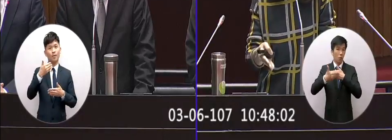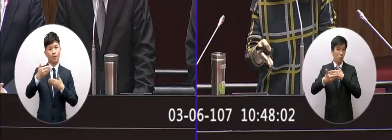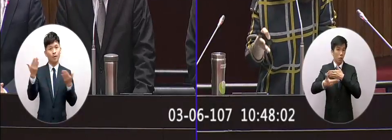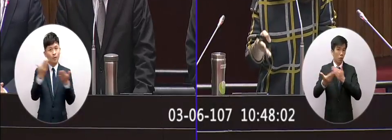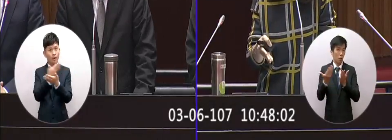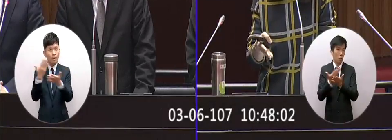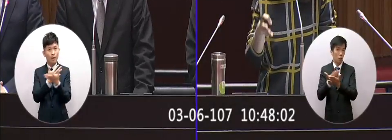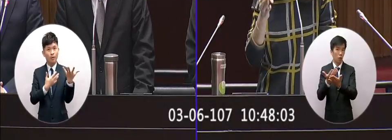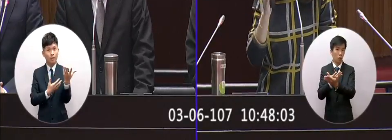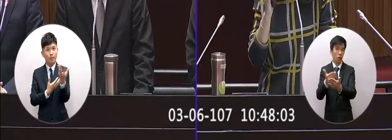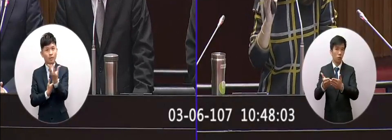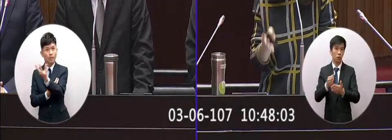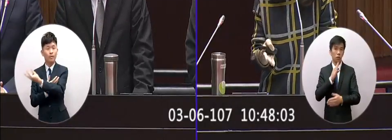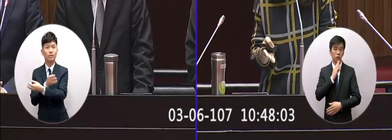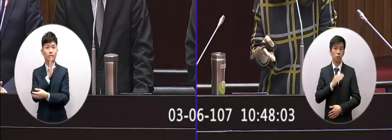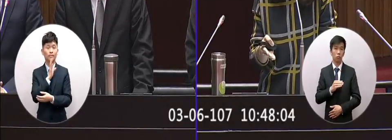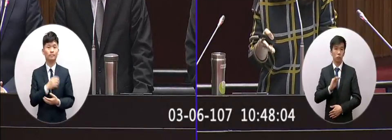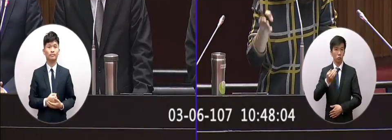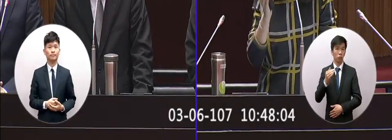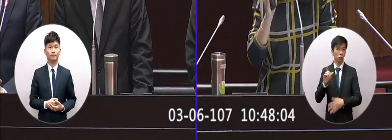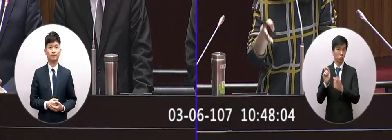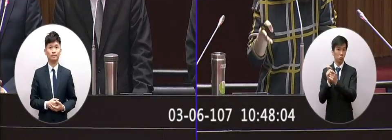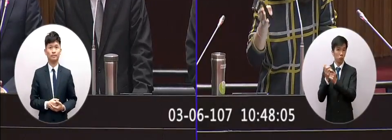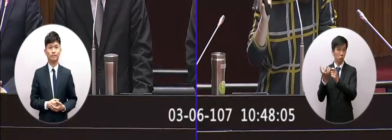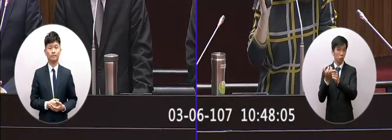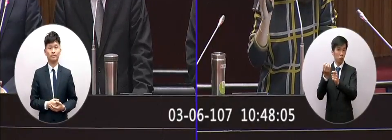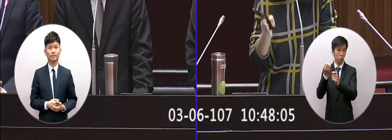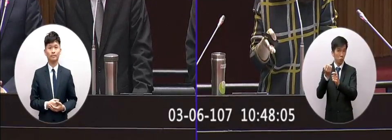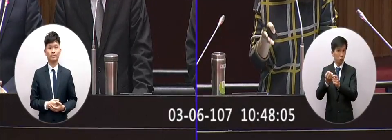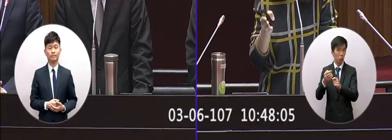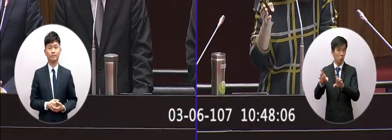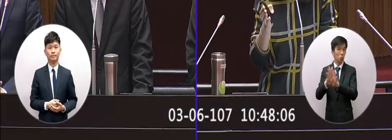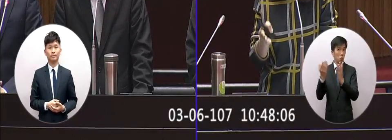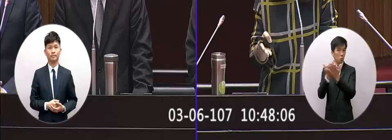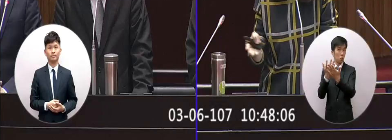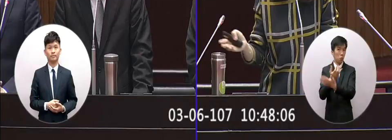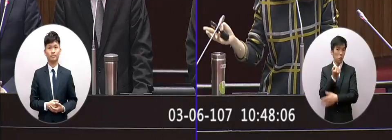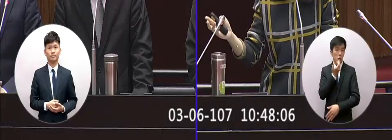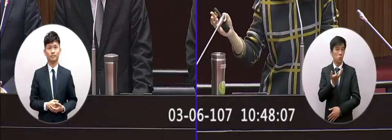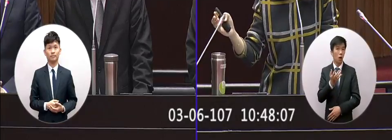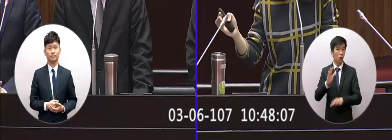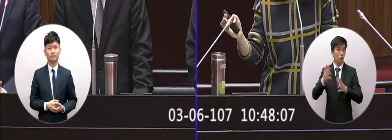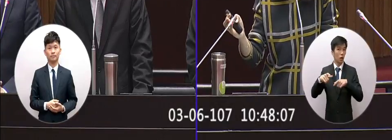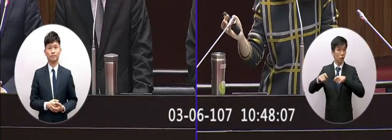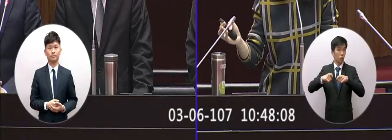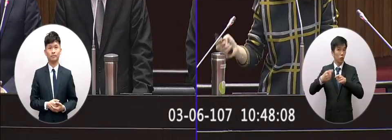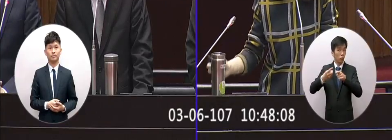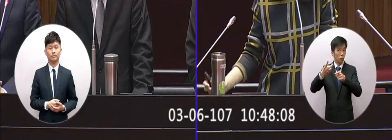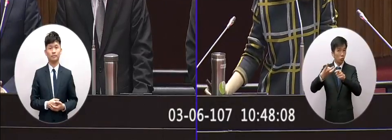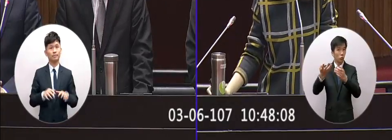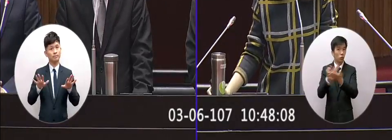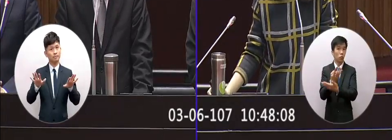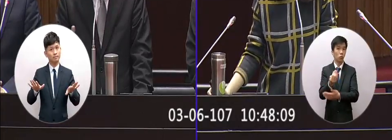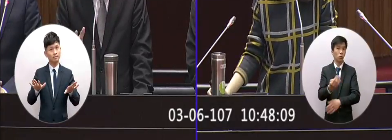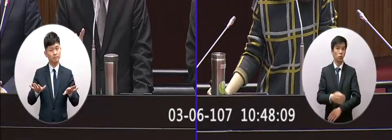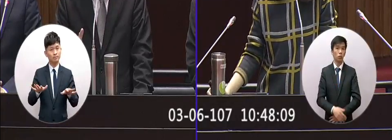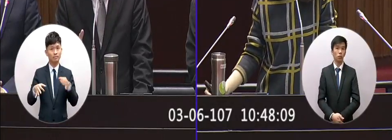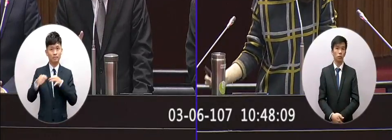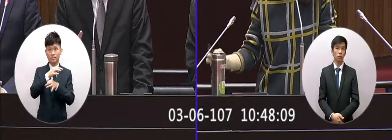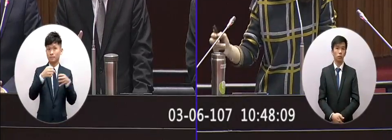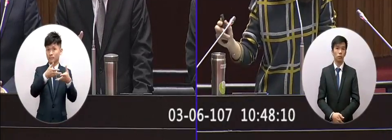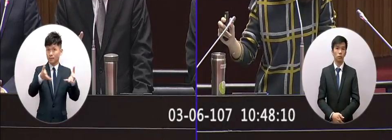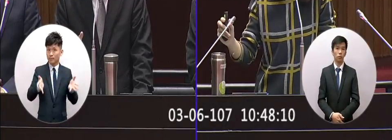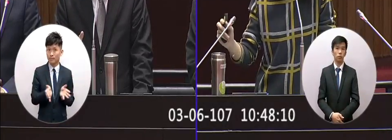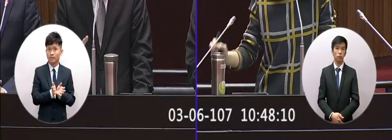在这几年来看，我们现在有没有办法换？那这几年开始，我们会多少的数量来进行？ 目前其实经济部